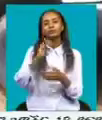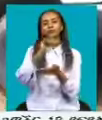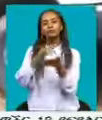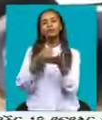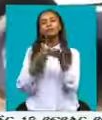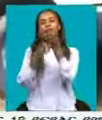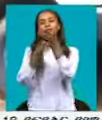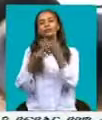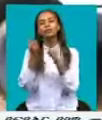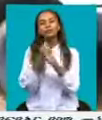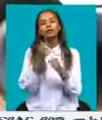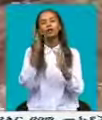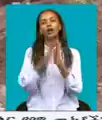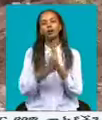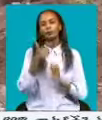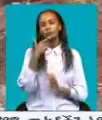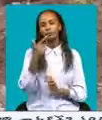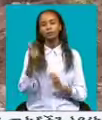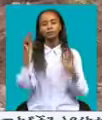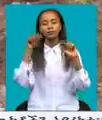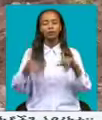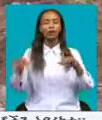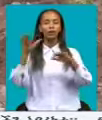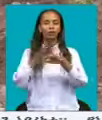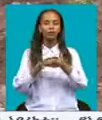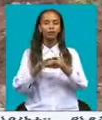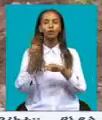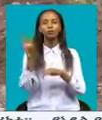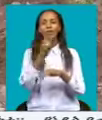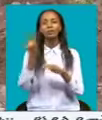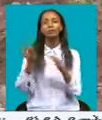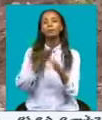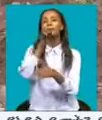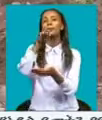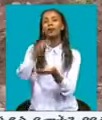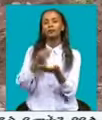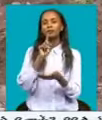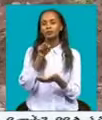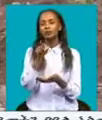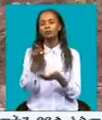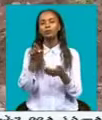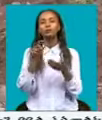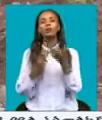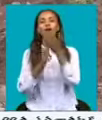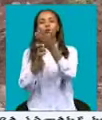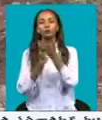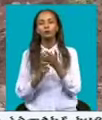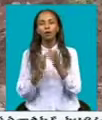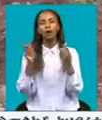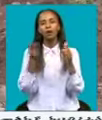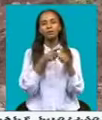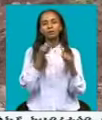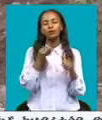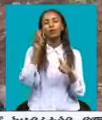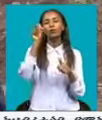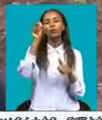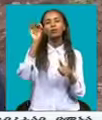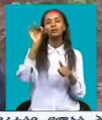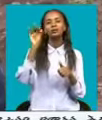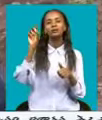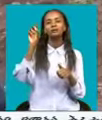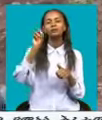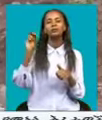የማጓጓዝ ስራው ተከናውነዋልም ብለዋል። ዛሬ ላይ በሁለት ማዕከል ነው ይህንን የምናጓጉዘው። አንደኛው እዚህ ወልቂጤ ማዕከል